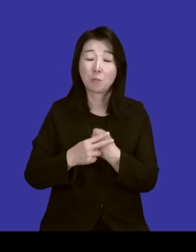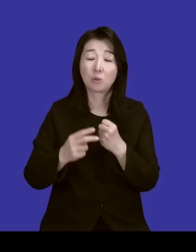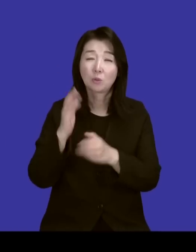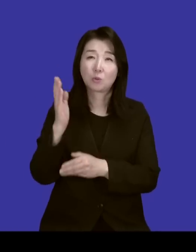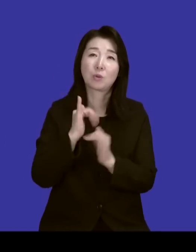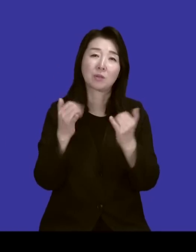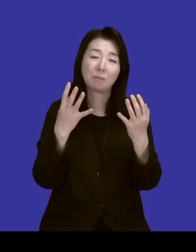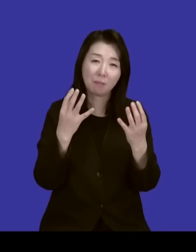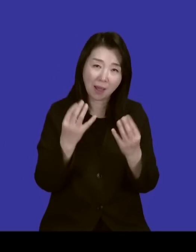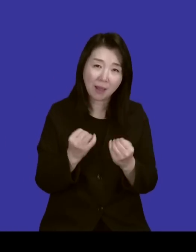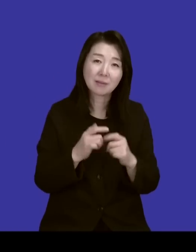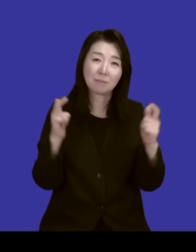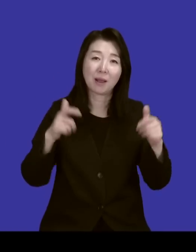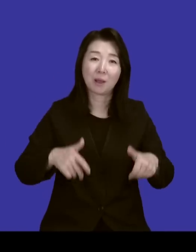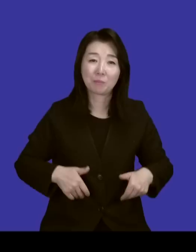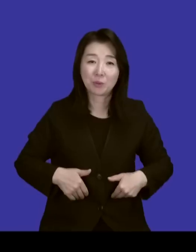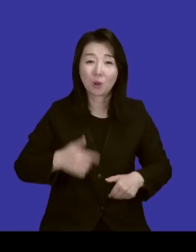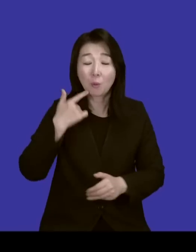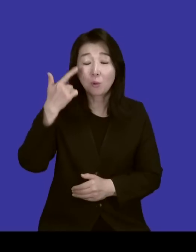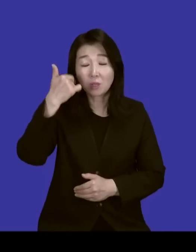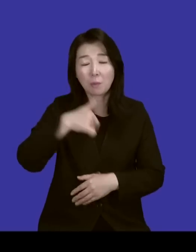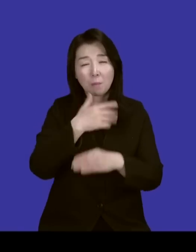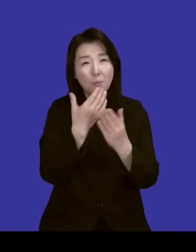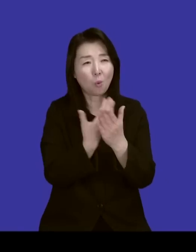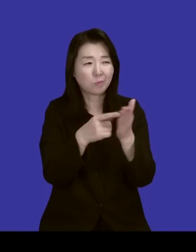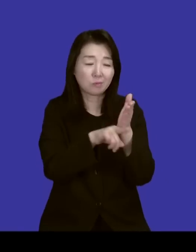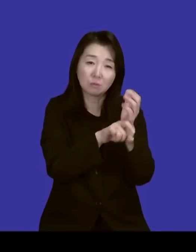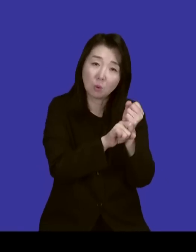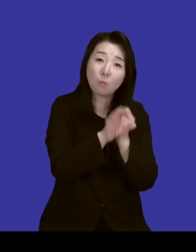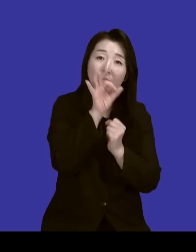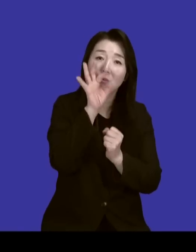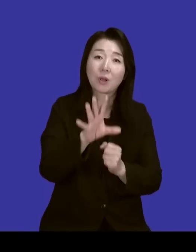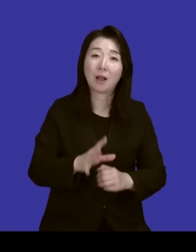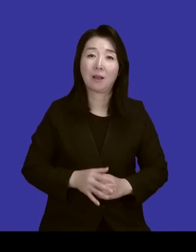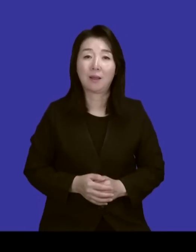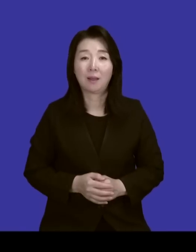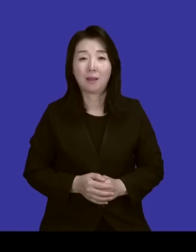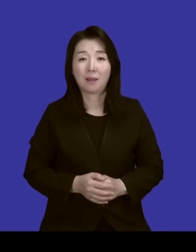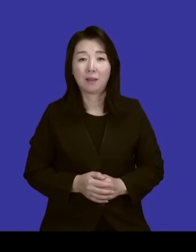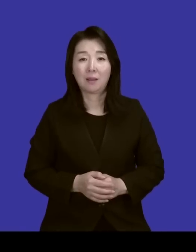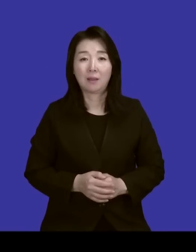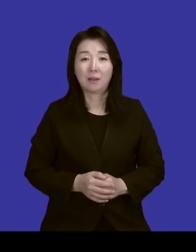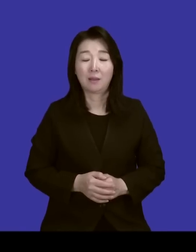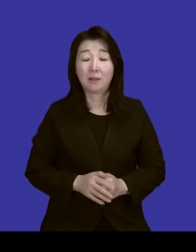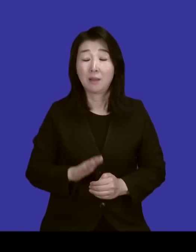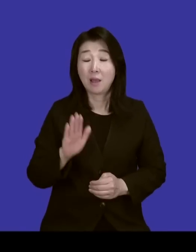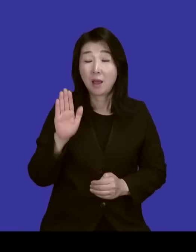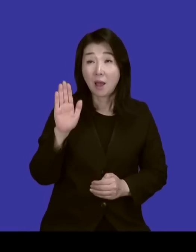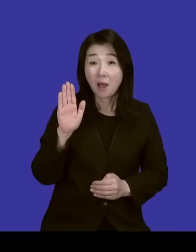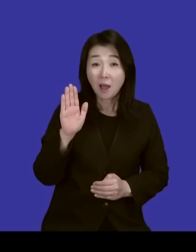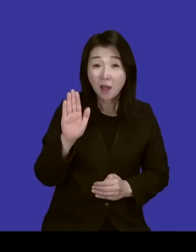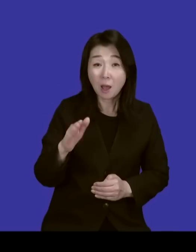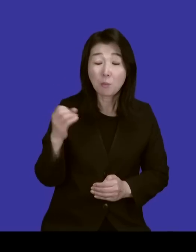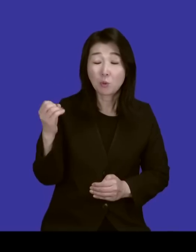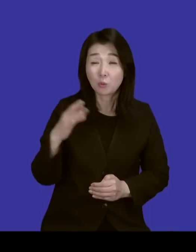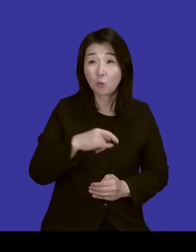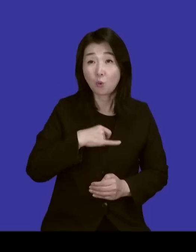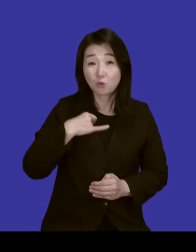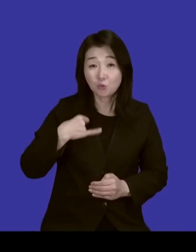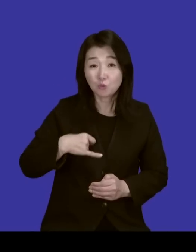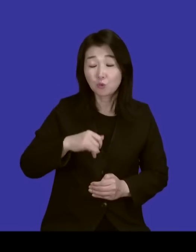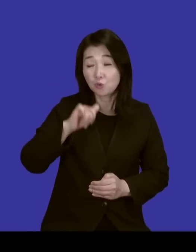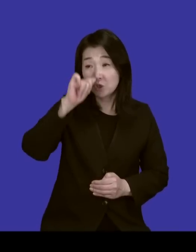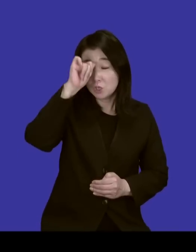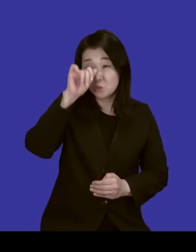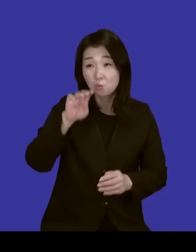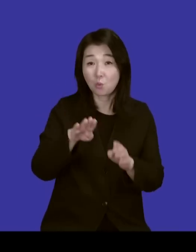돼요. 예. 목사님에게만 모든 것을 다 의존할 수는 없어요. 앞으로 또 중국이 열리고 그렇죠. 인도가 열리면